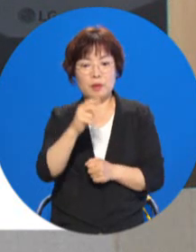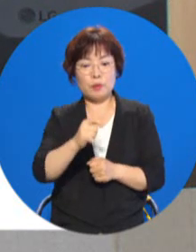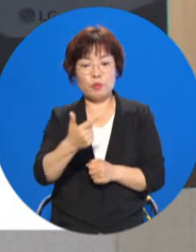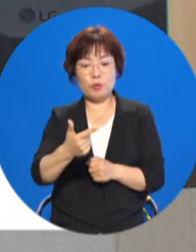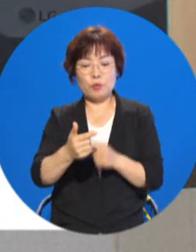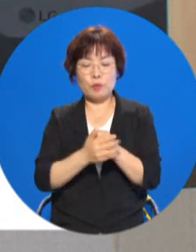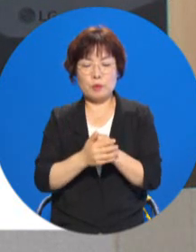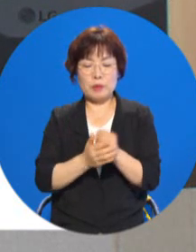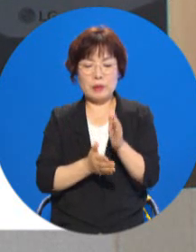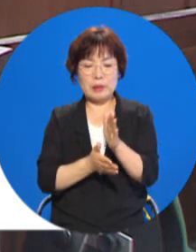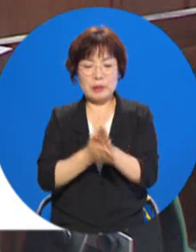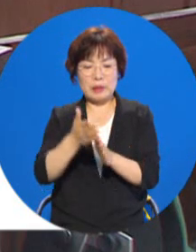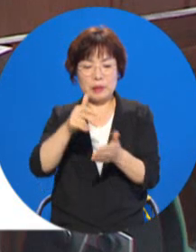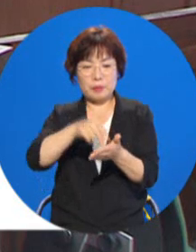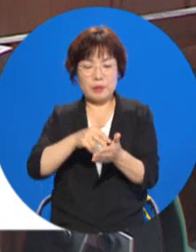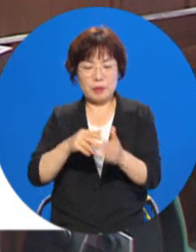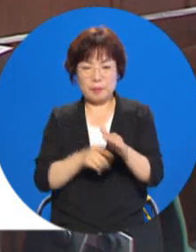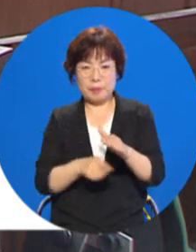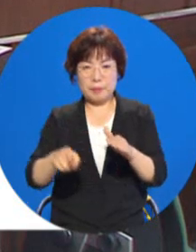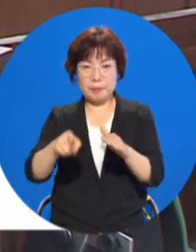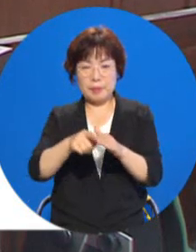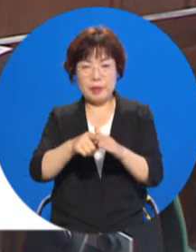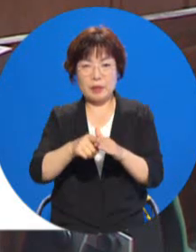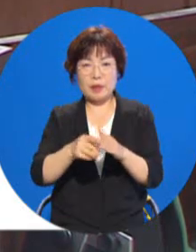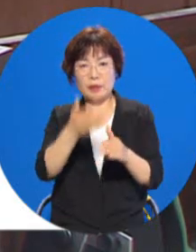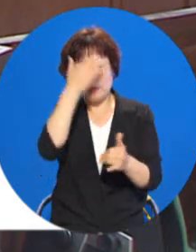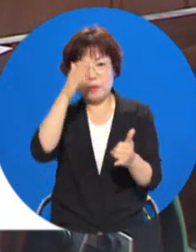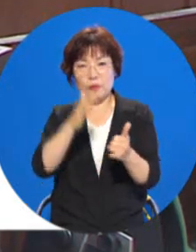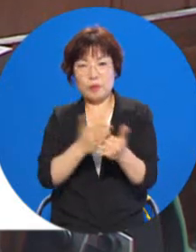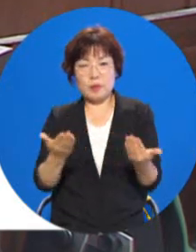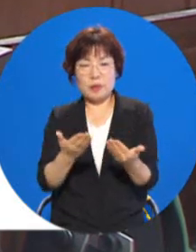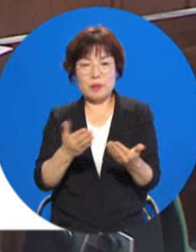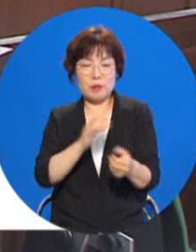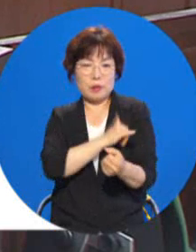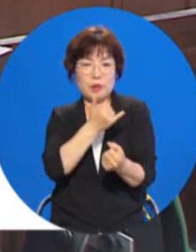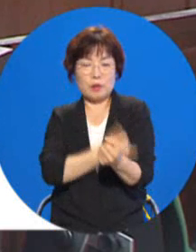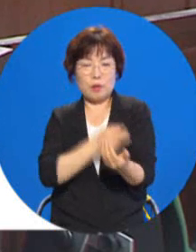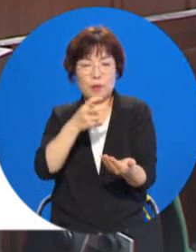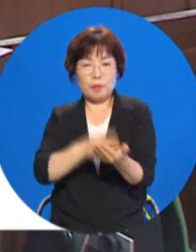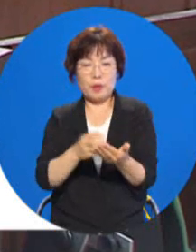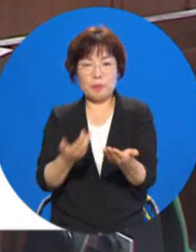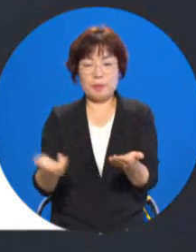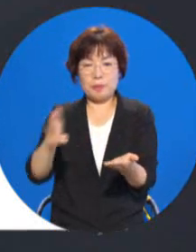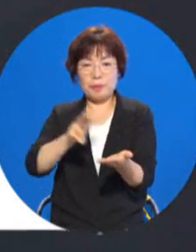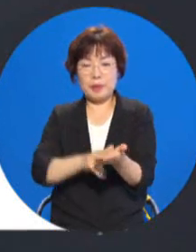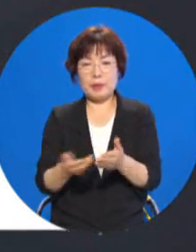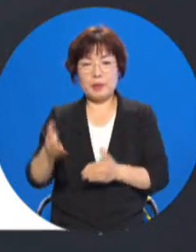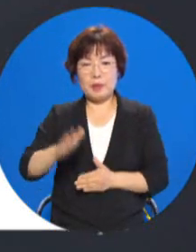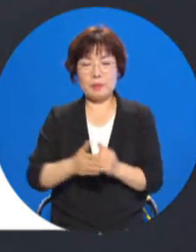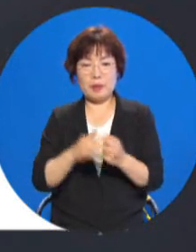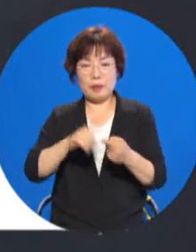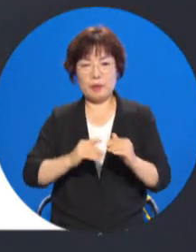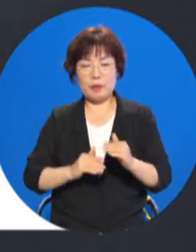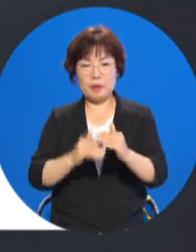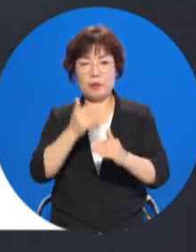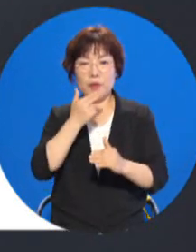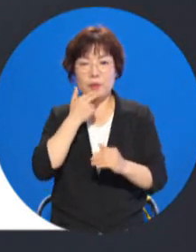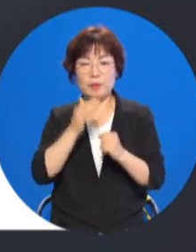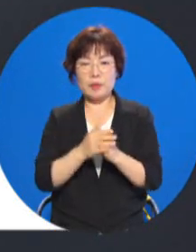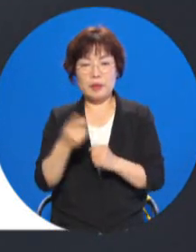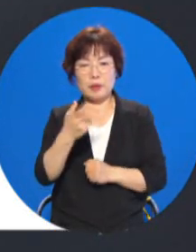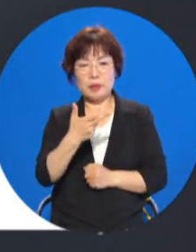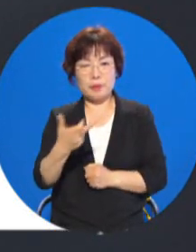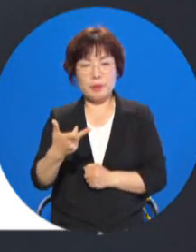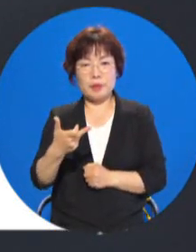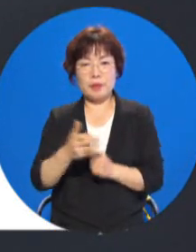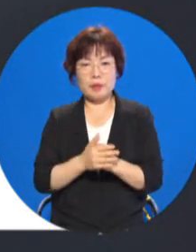2016년 기초지자체로는 선도적으로 여수시 청소년 노동인권 보호 조례를 제정했지만 이를 제대로 시행하지 않아